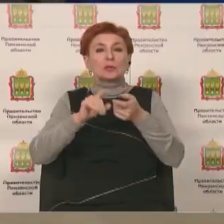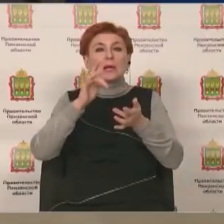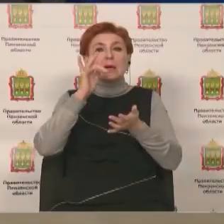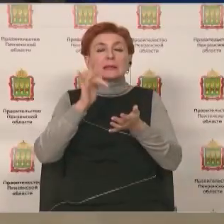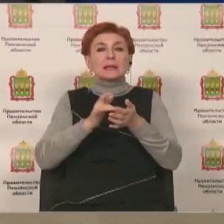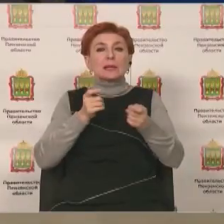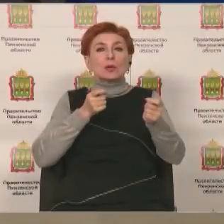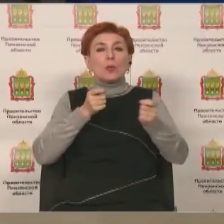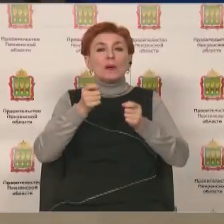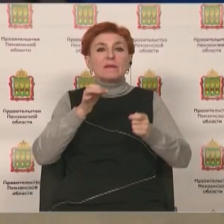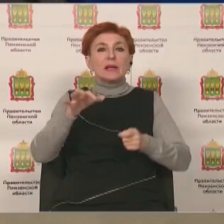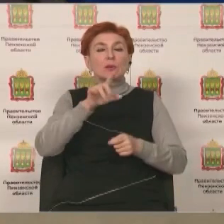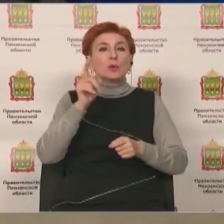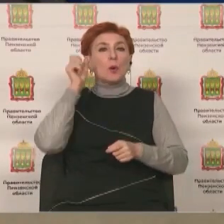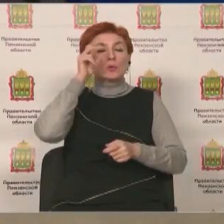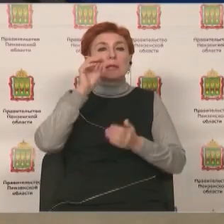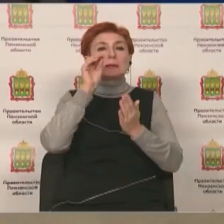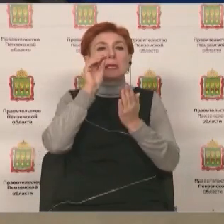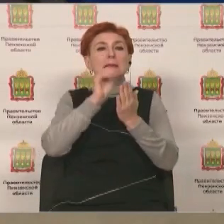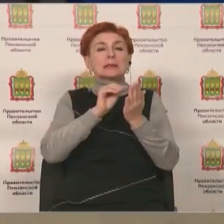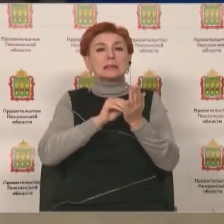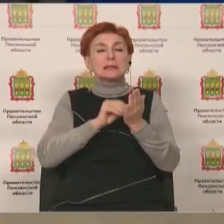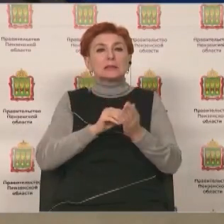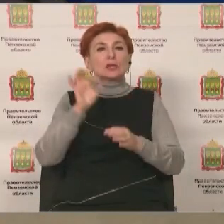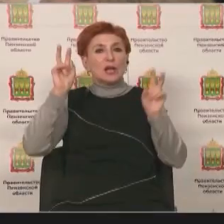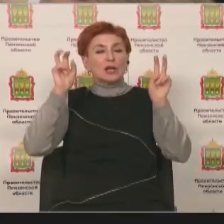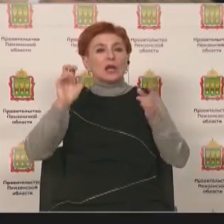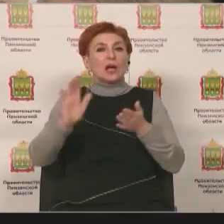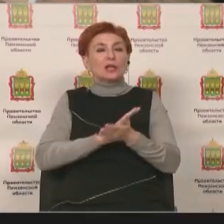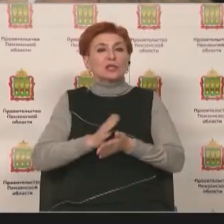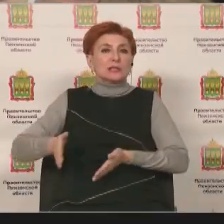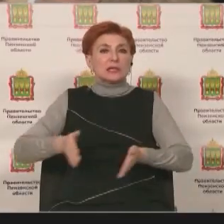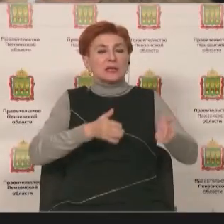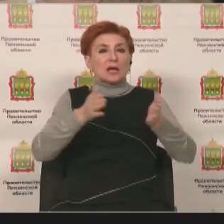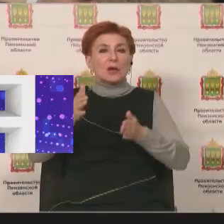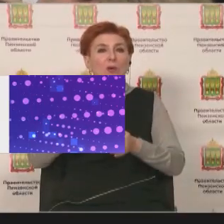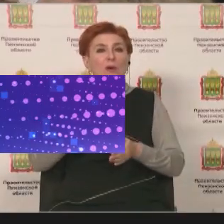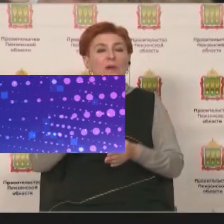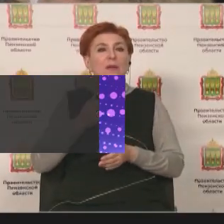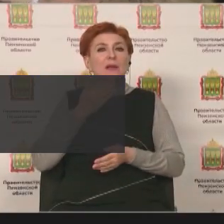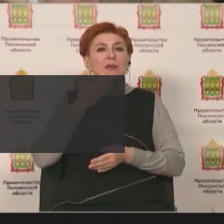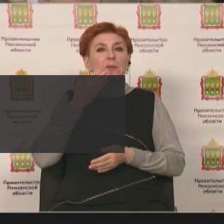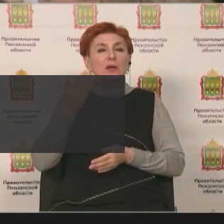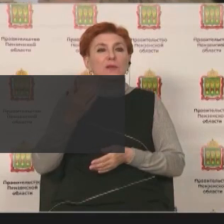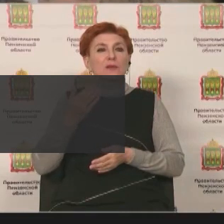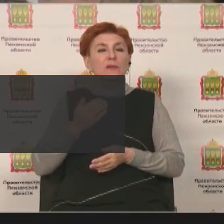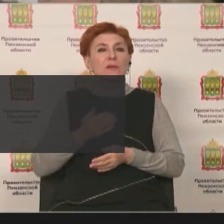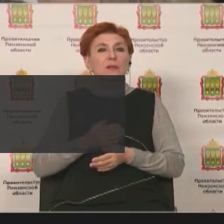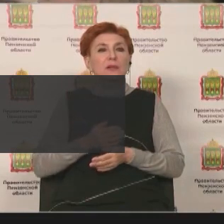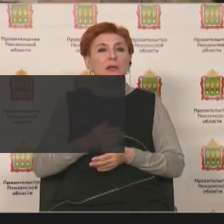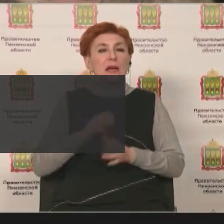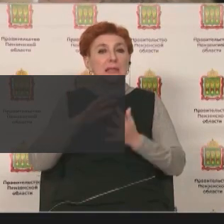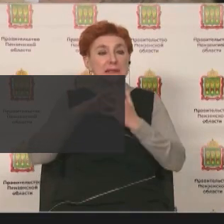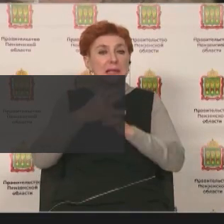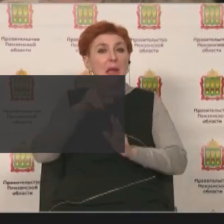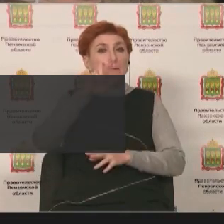Телеграме. В топе, как обычно, оказалась тема жилищно-коммунального хозяйства. Ксения Романова из Бессоновки спрашивает. Цитата. В селе